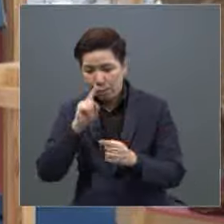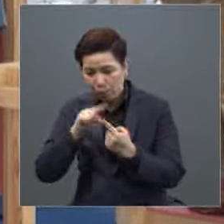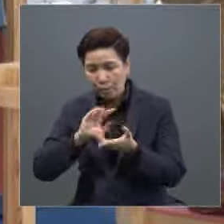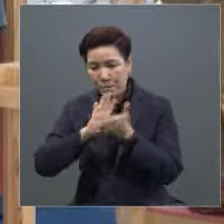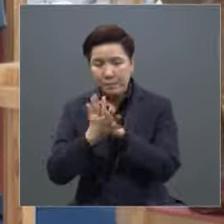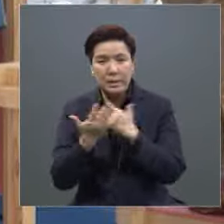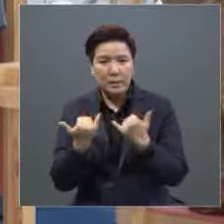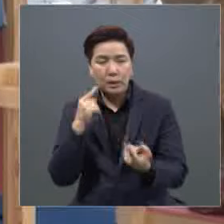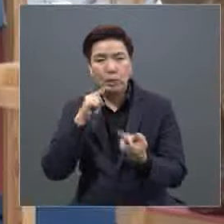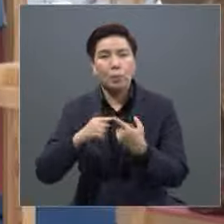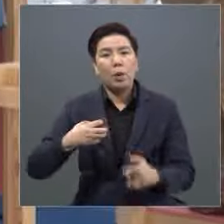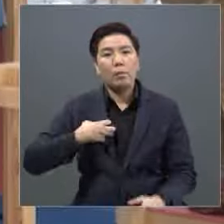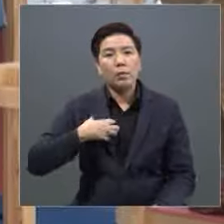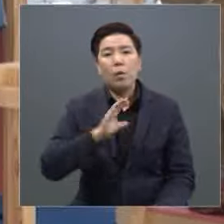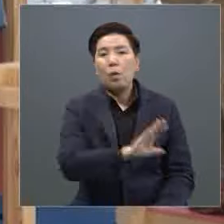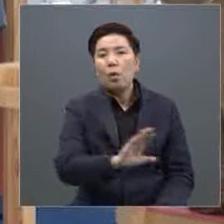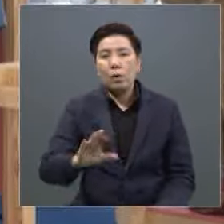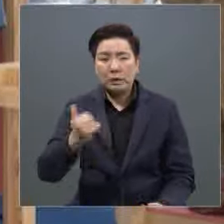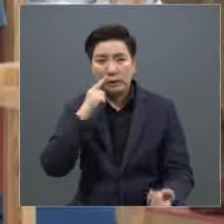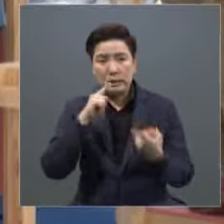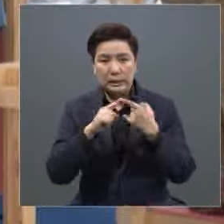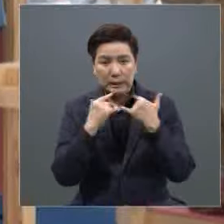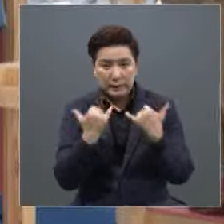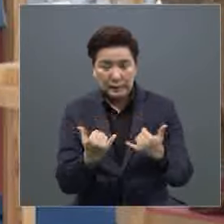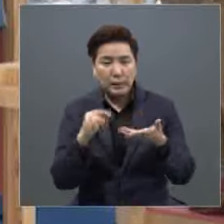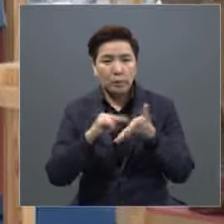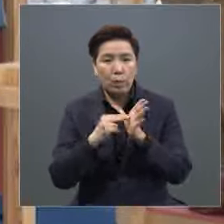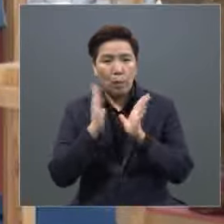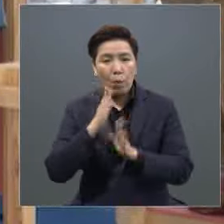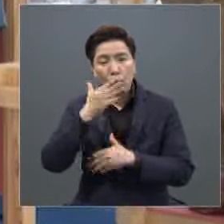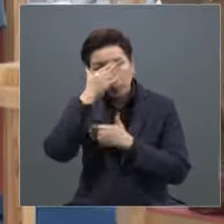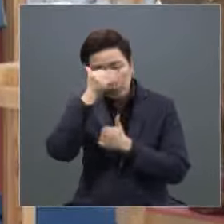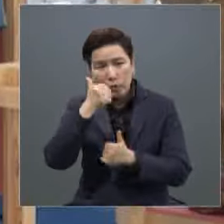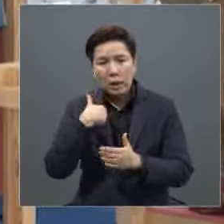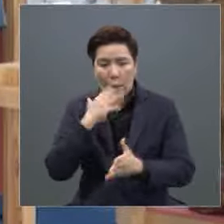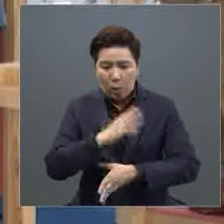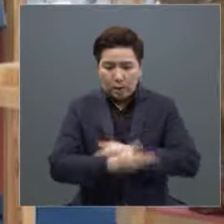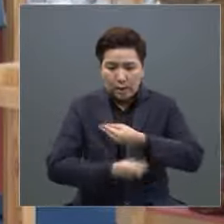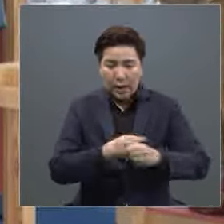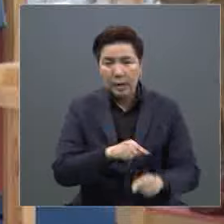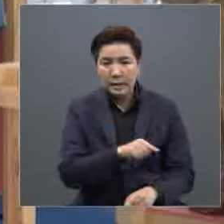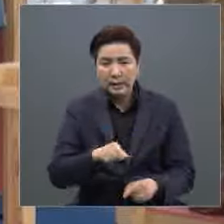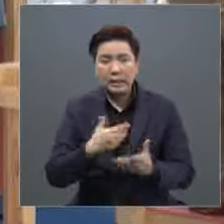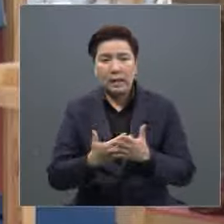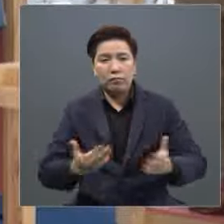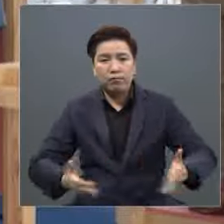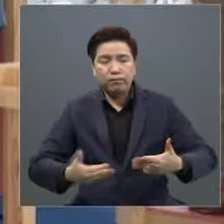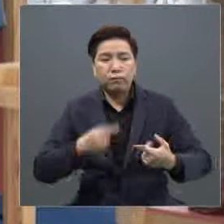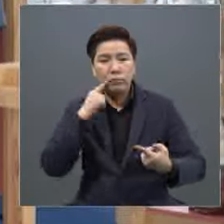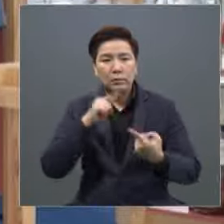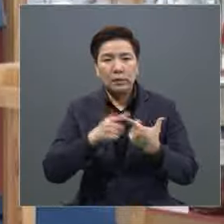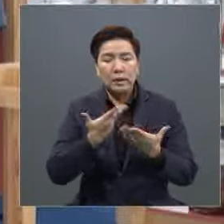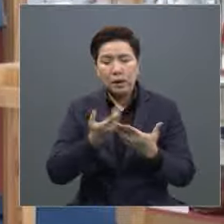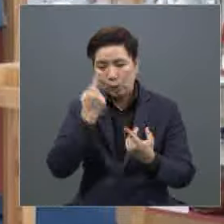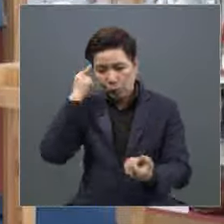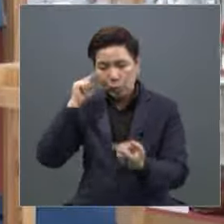ณฑ์นั้นๆเพื่อตอบสนองต่อกลุ่มลูกค้าเพราะฉะนั้นในเรื่องของความนิยมในเรื่องของยอดขายที่เกิดขึ้นรายได้ก็จะถูกไหลกลับ